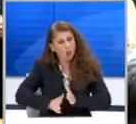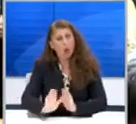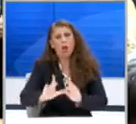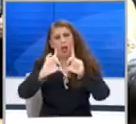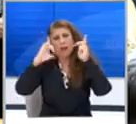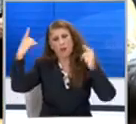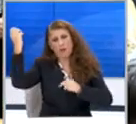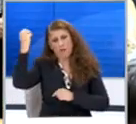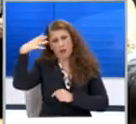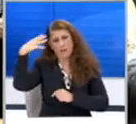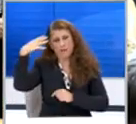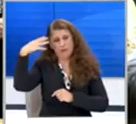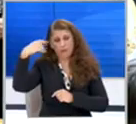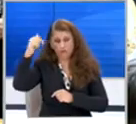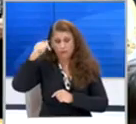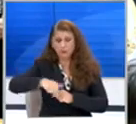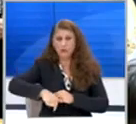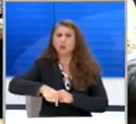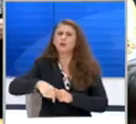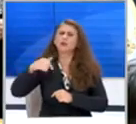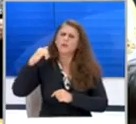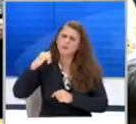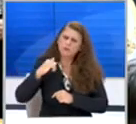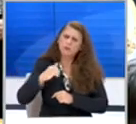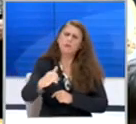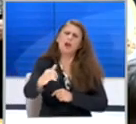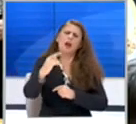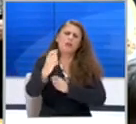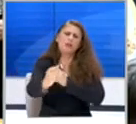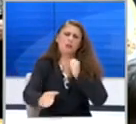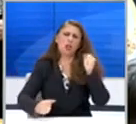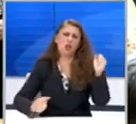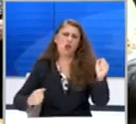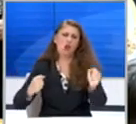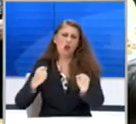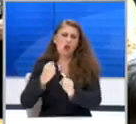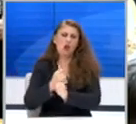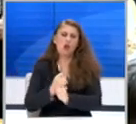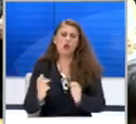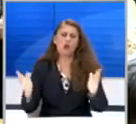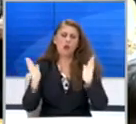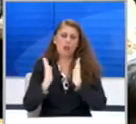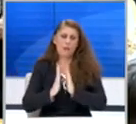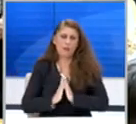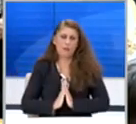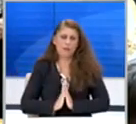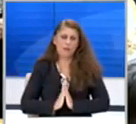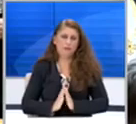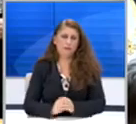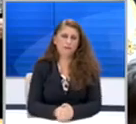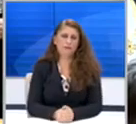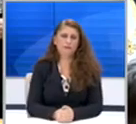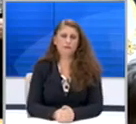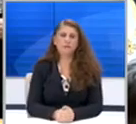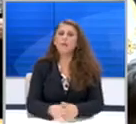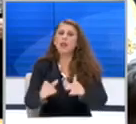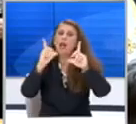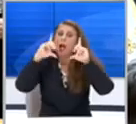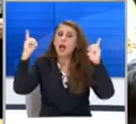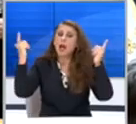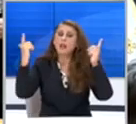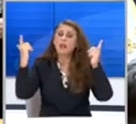Αγίω Πνεύματι. Και νυν και αΐ και εις τους αιώνας των αιώνων αμήν.